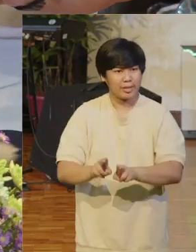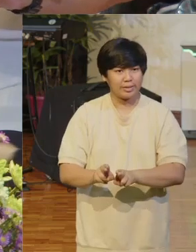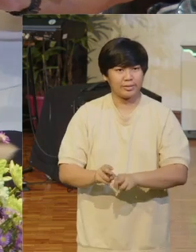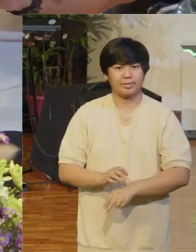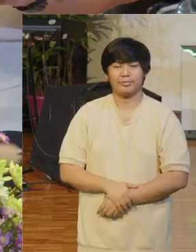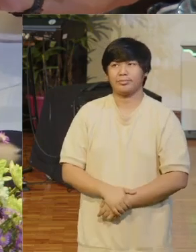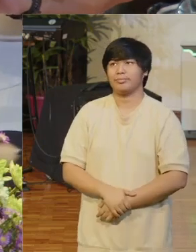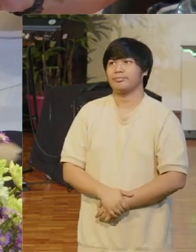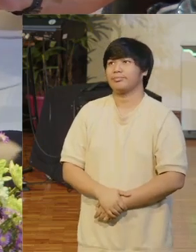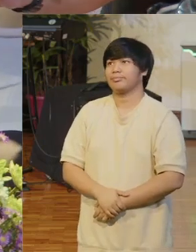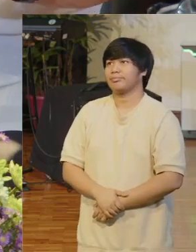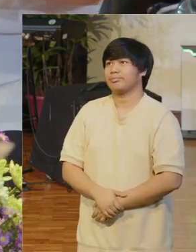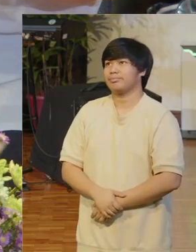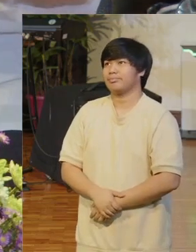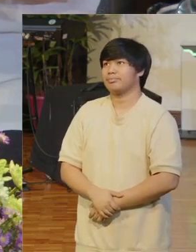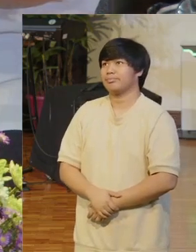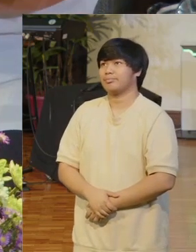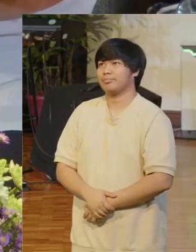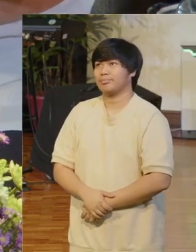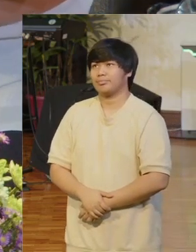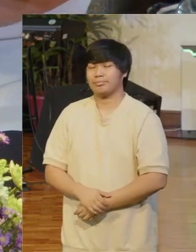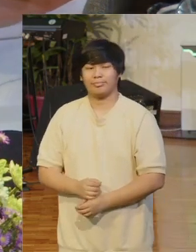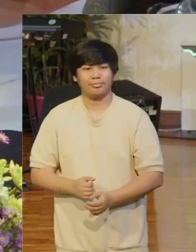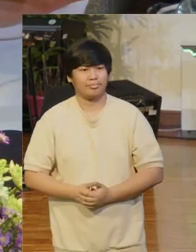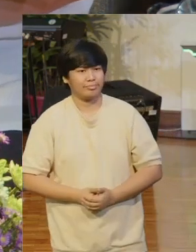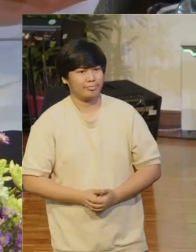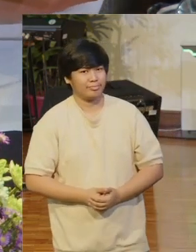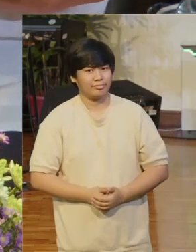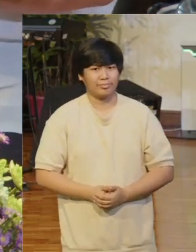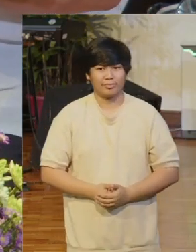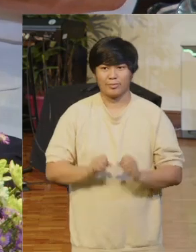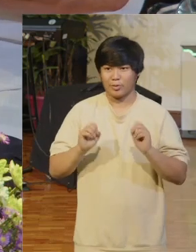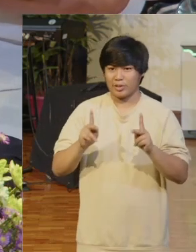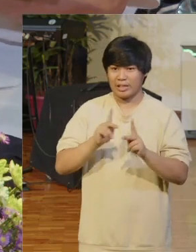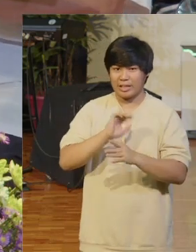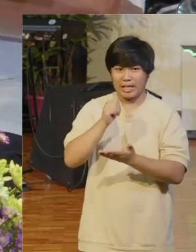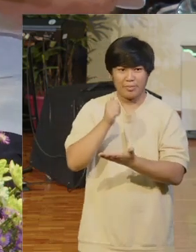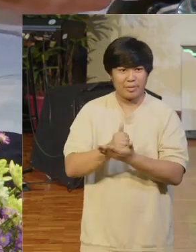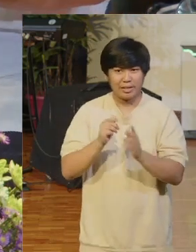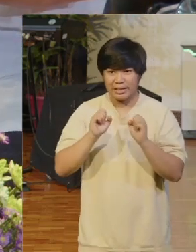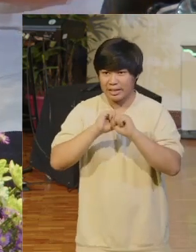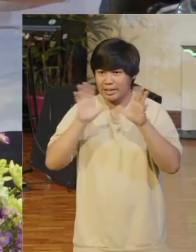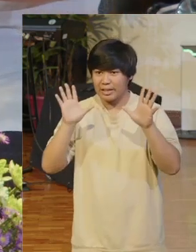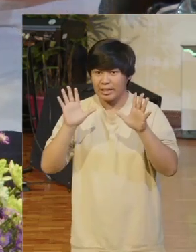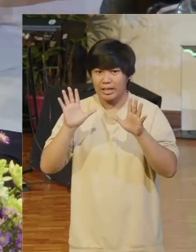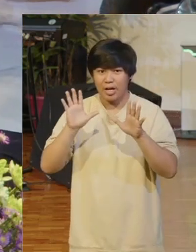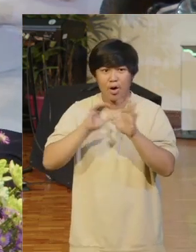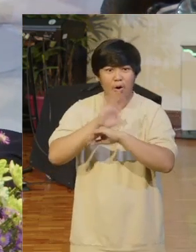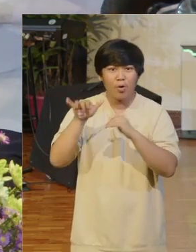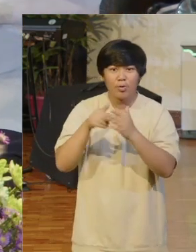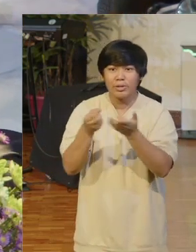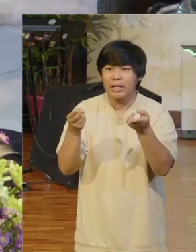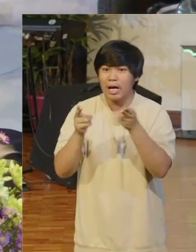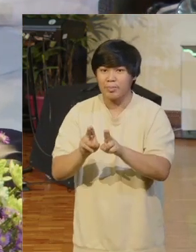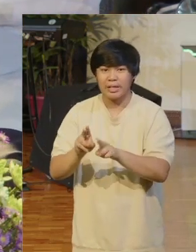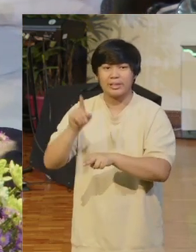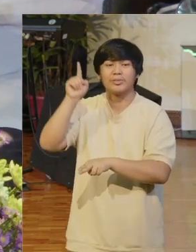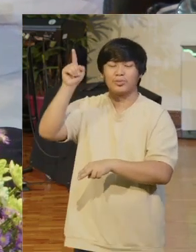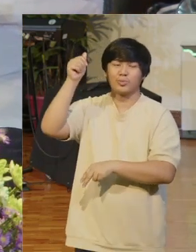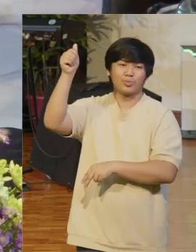Him be glory forever. Amen. Ano nangyari kay Pablo? Pagkatapos